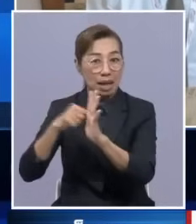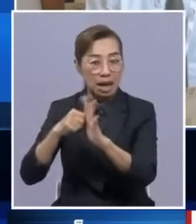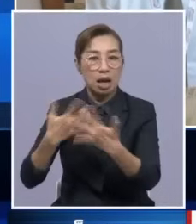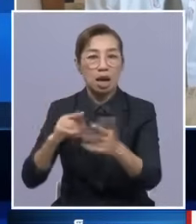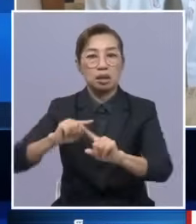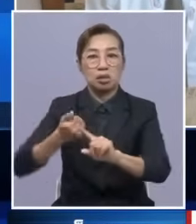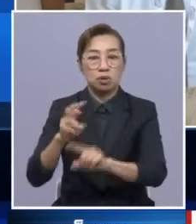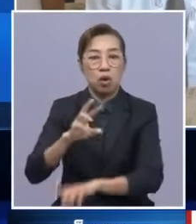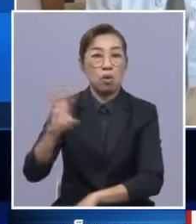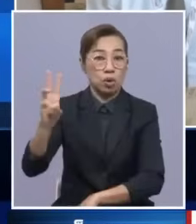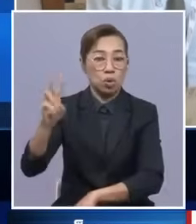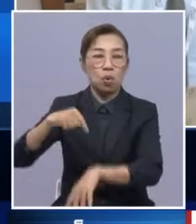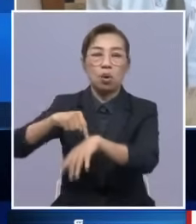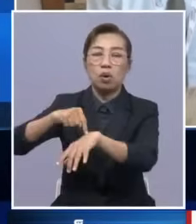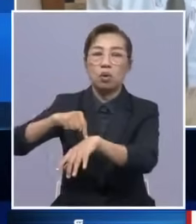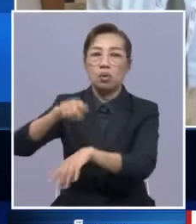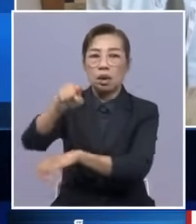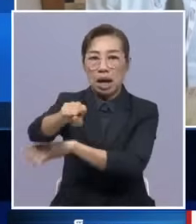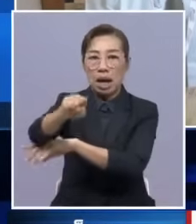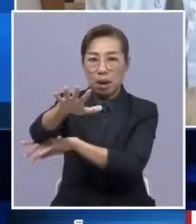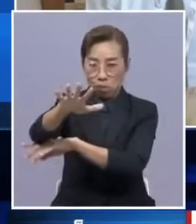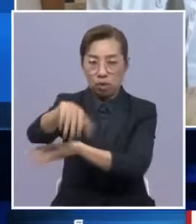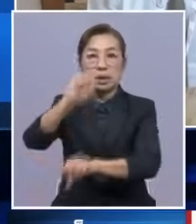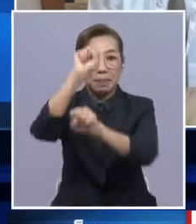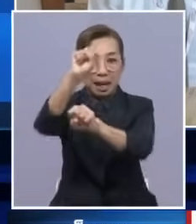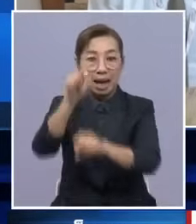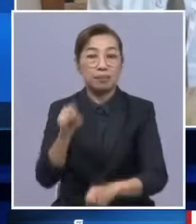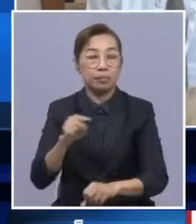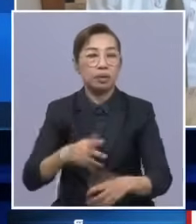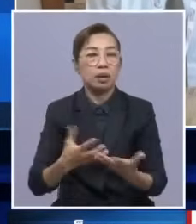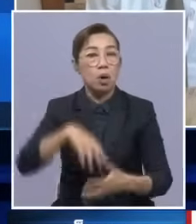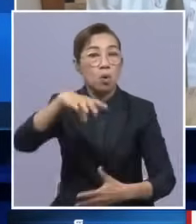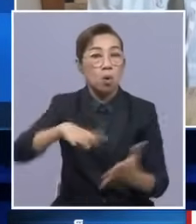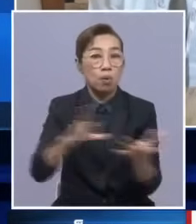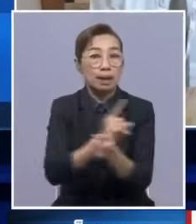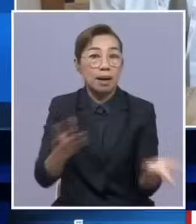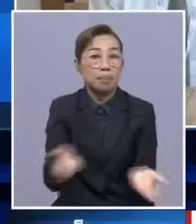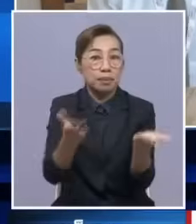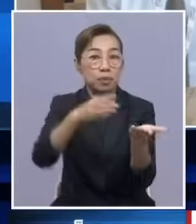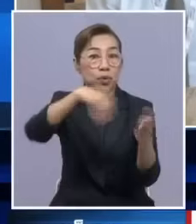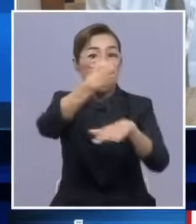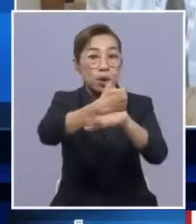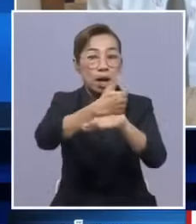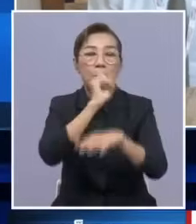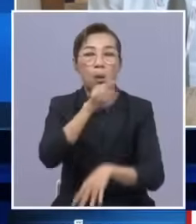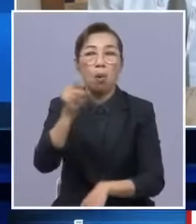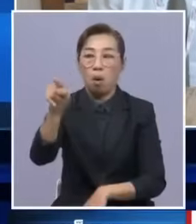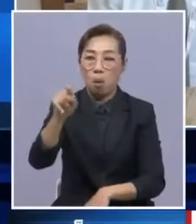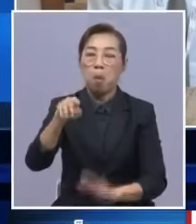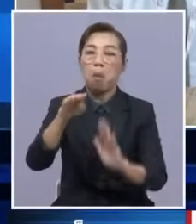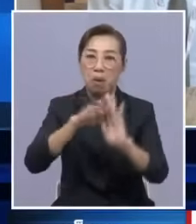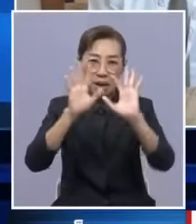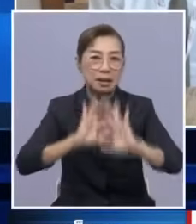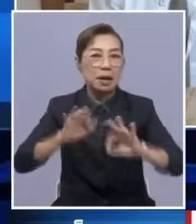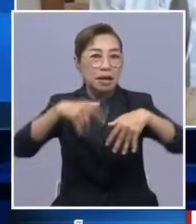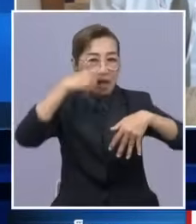ก็คือวันนี้ตามเวลาประเทศไทยเรื่องนี้ทางอธิบดีกรมส่งเสริมวัฒนธรรมคุณโกวิทพกามาศก็บอกว่าเป็นวาระที่น่ายินดีของ